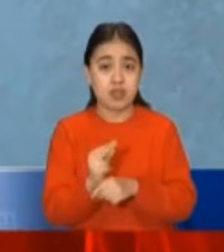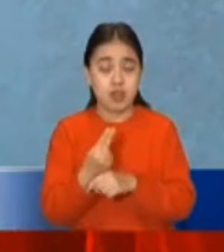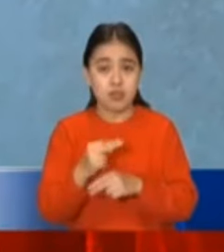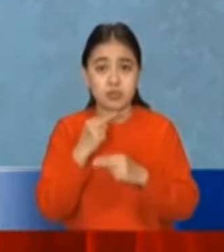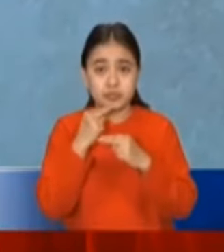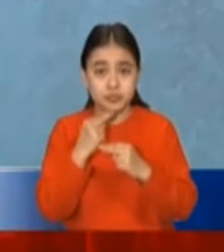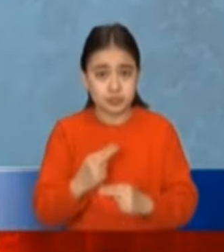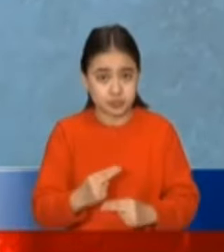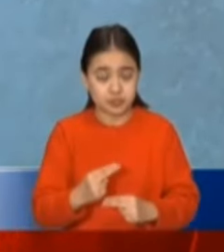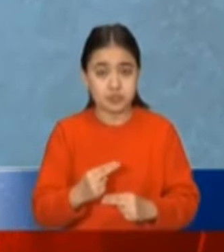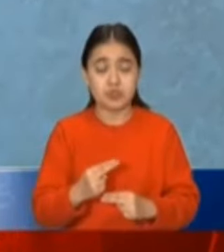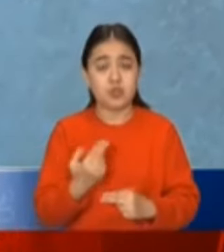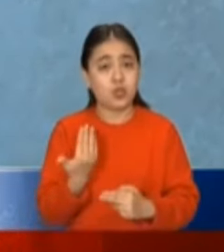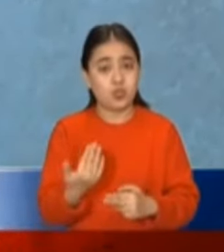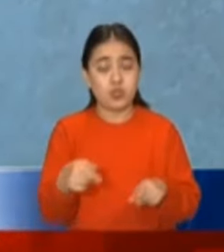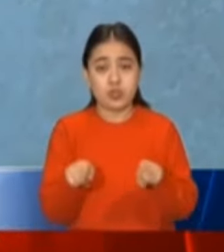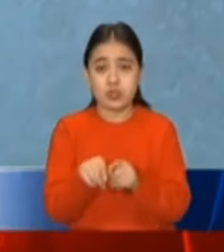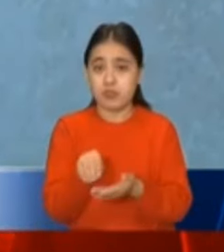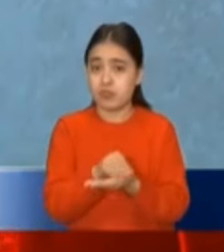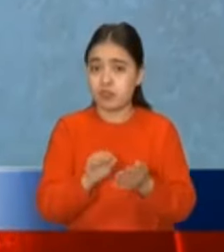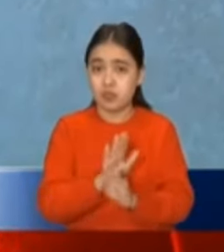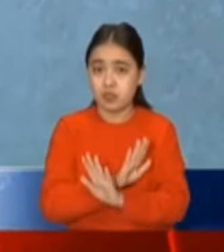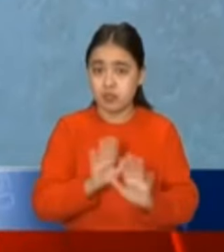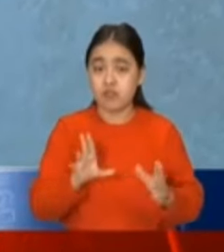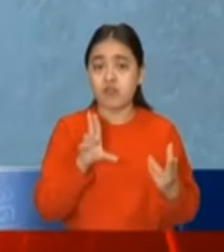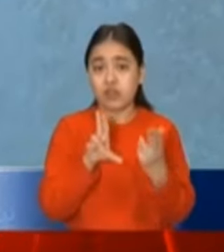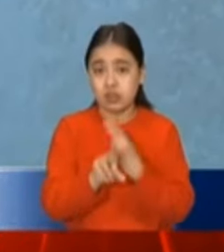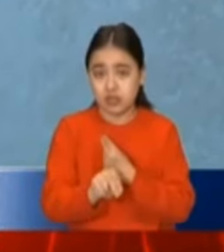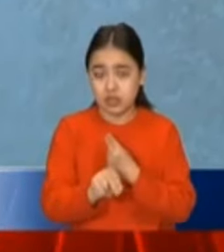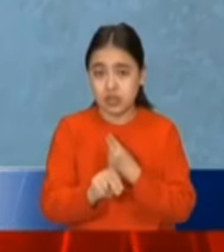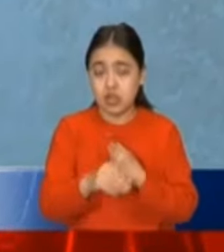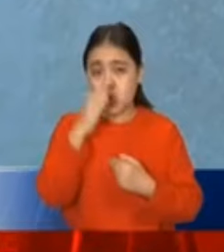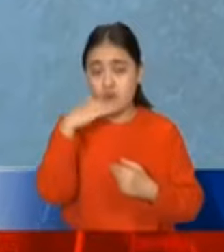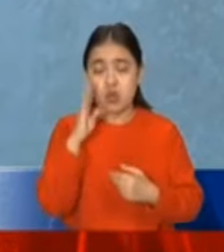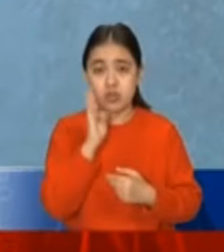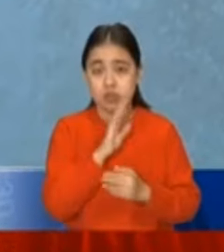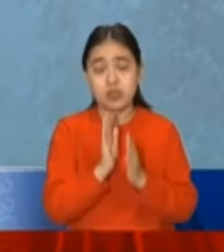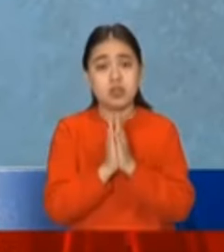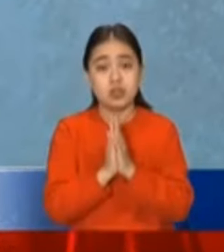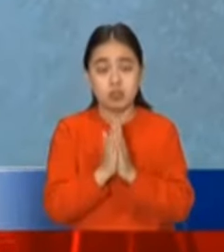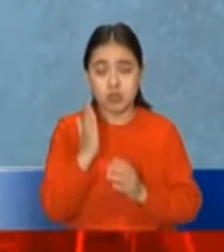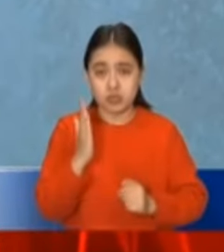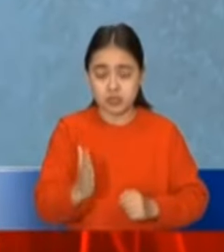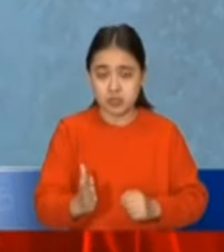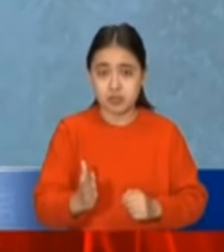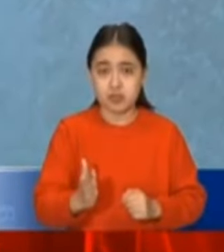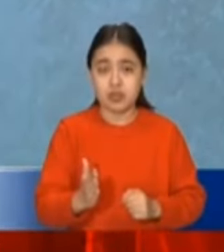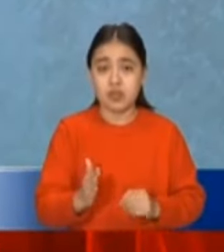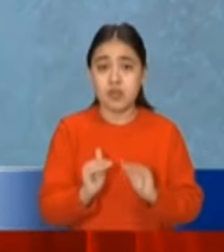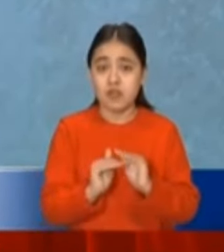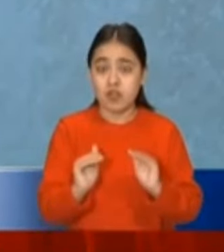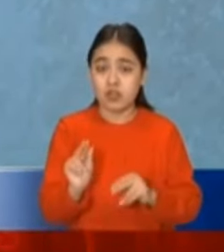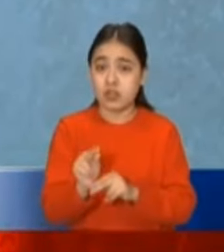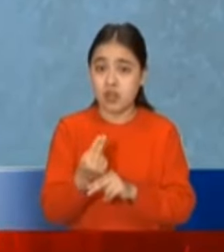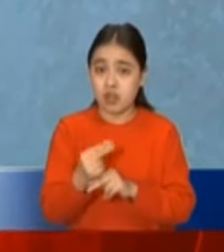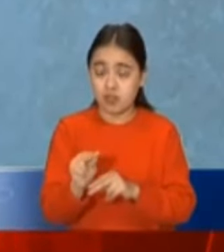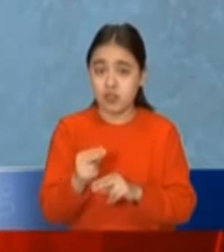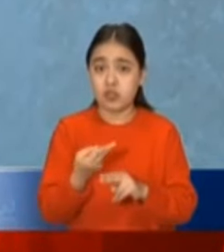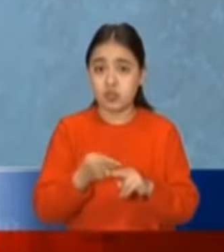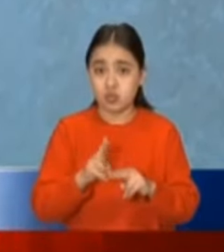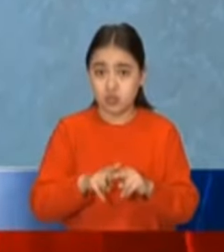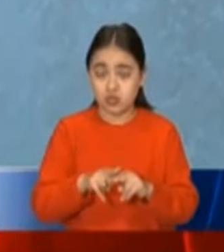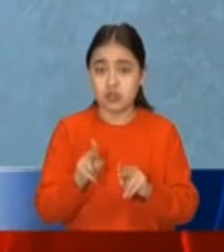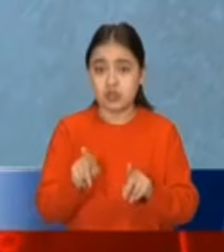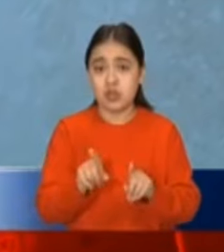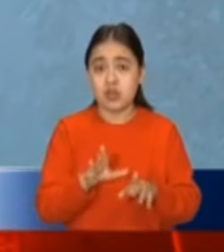e'tibor qaratib, bunaqa vaziyatda takrorlanmasligiga va'da beramiz. Ota-onalardan iltimos qilamizki, farzandlarning tarbiyasida shu rentkarlarga